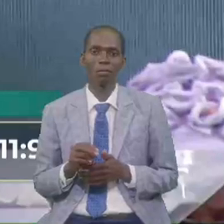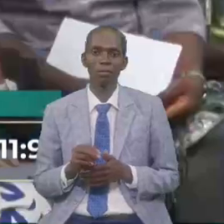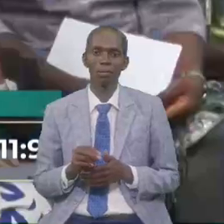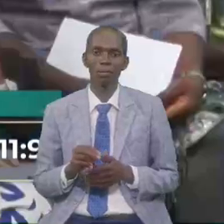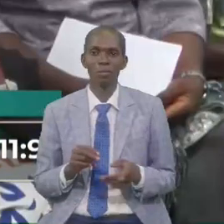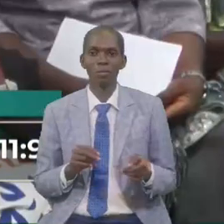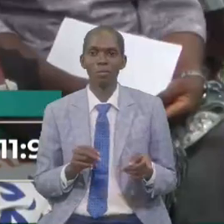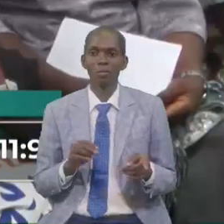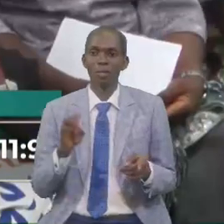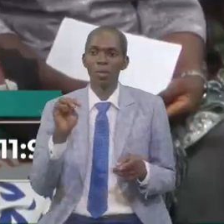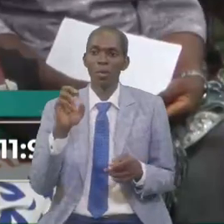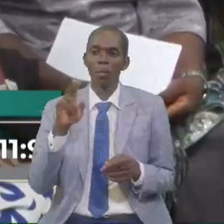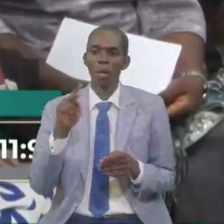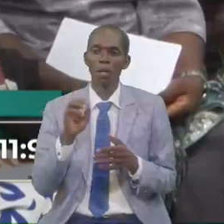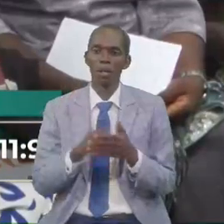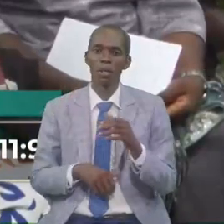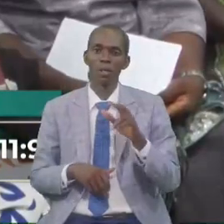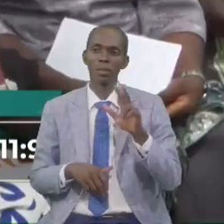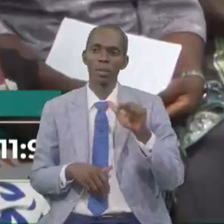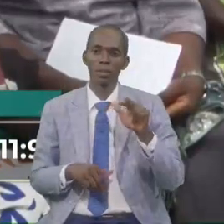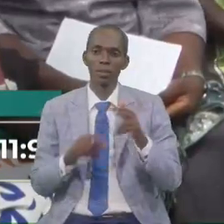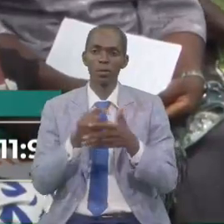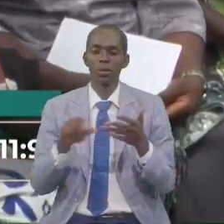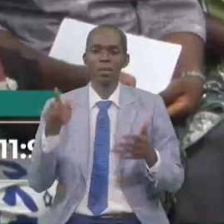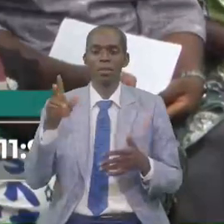Marc 13, 37.